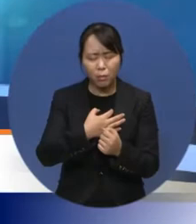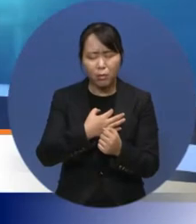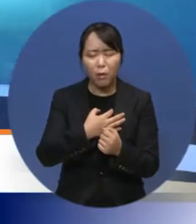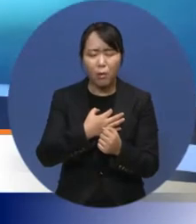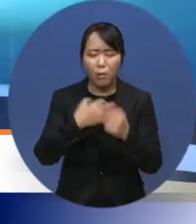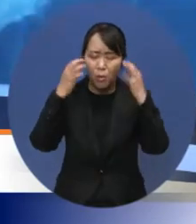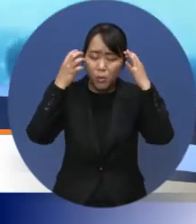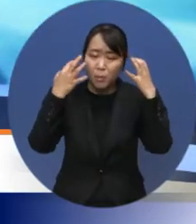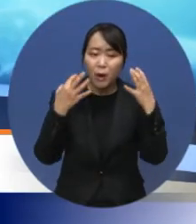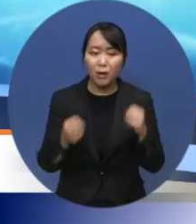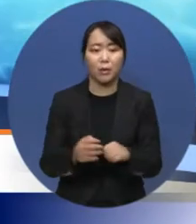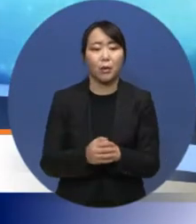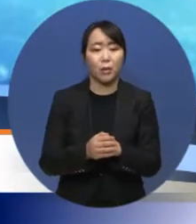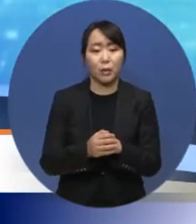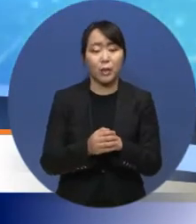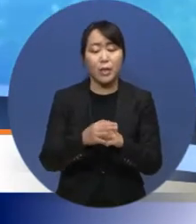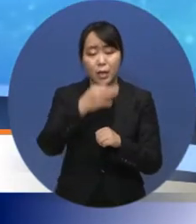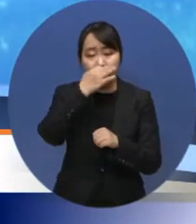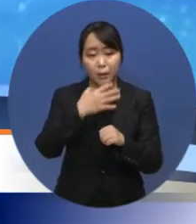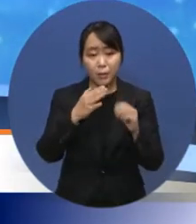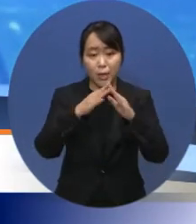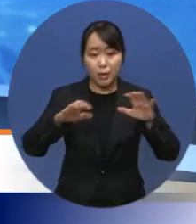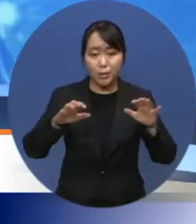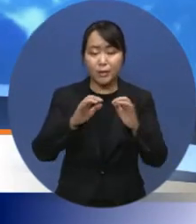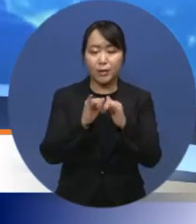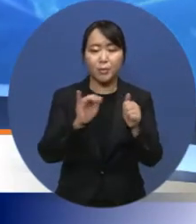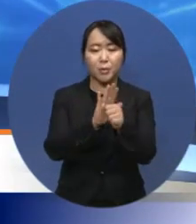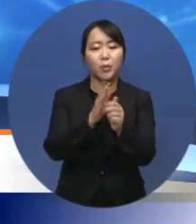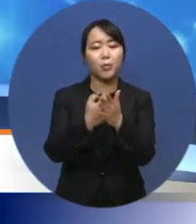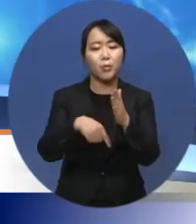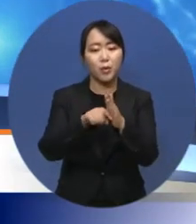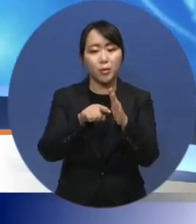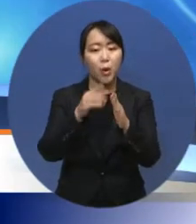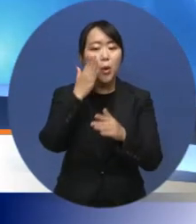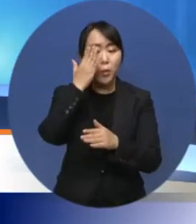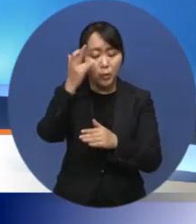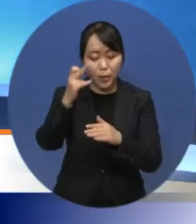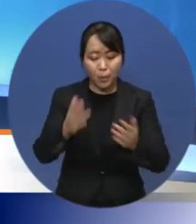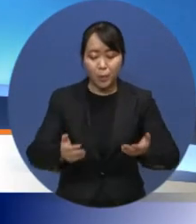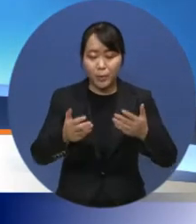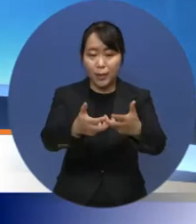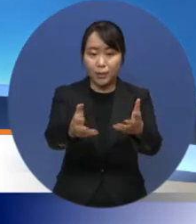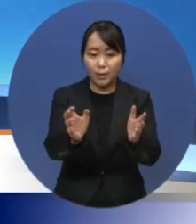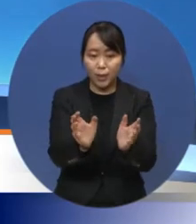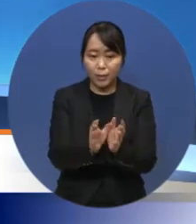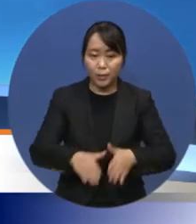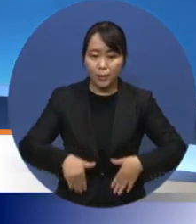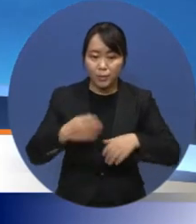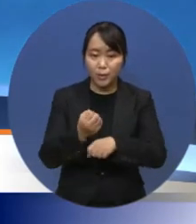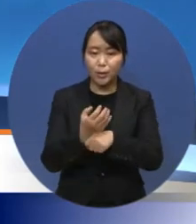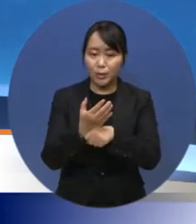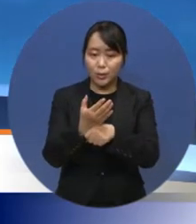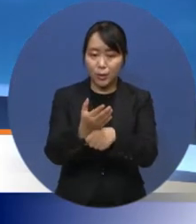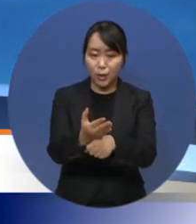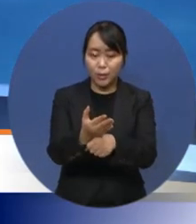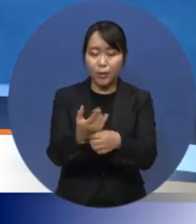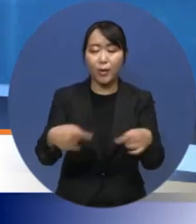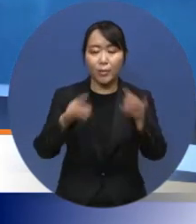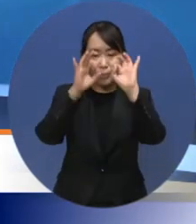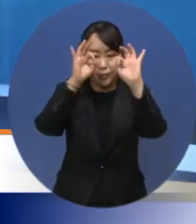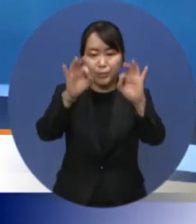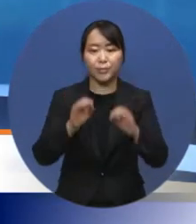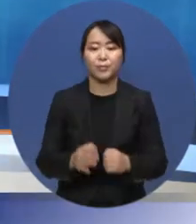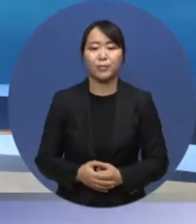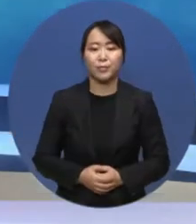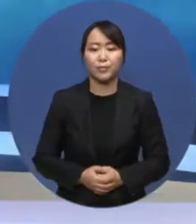않은데요. 힘든 이웃들을 돕기 위해 서울 용산의 한 봉사단이 따뜻한 손길을 전하고 있어 서정용 기자가